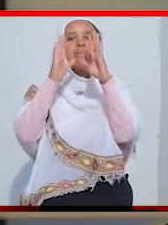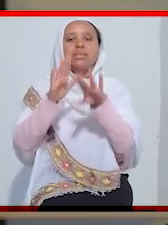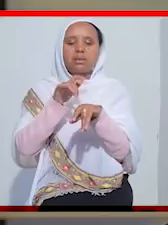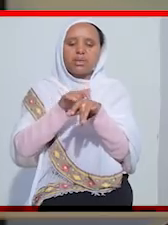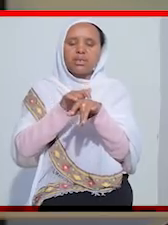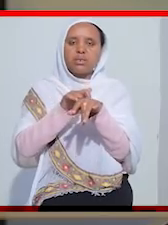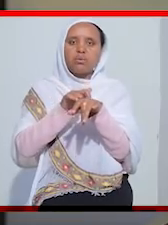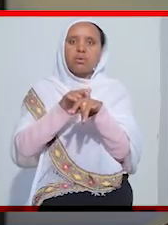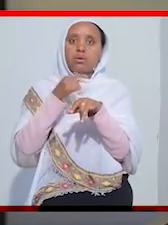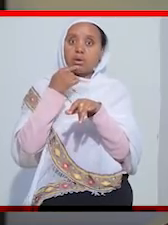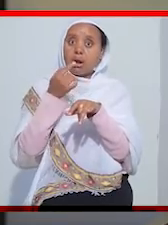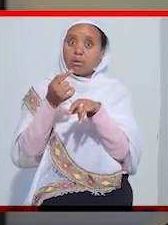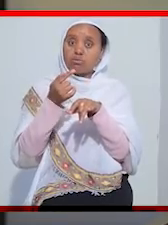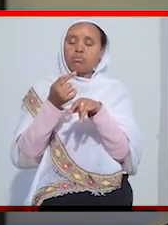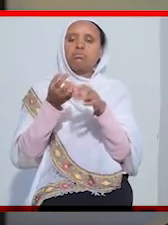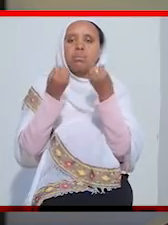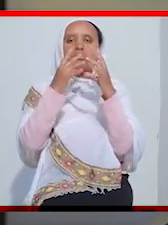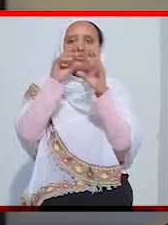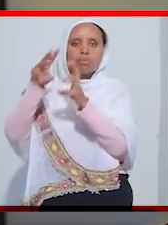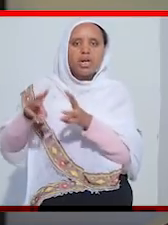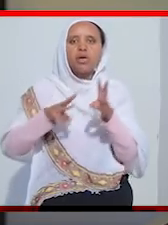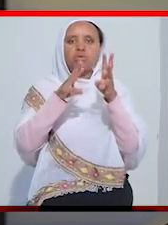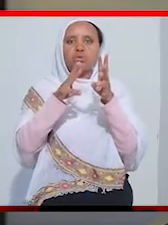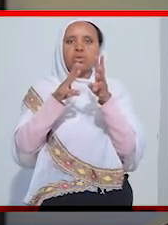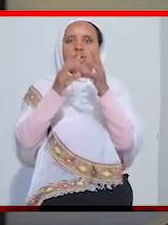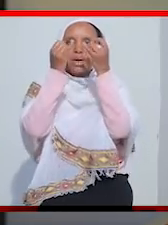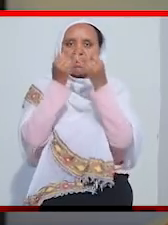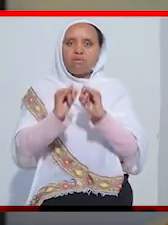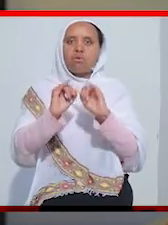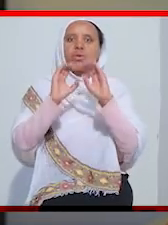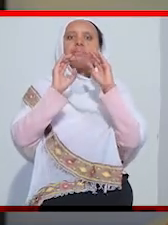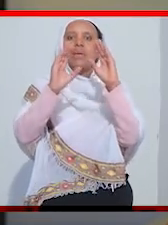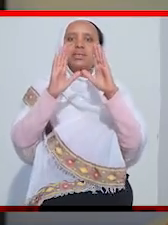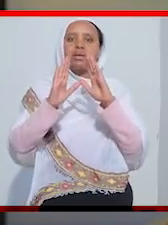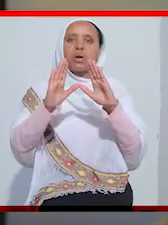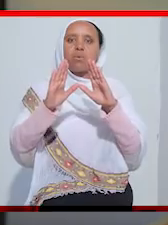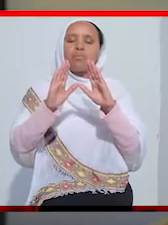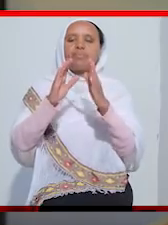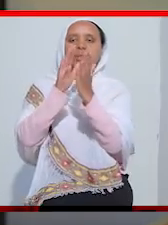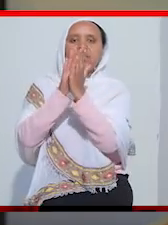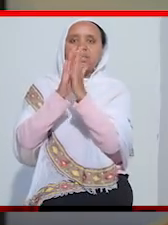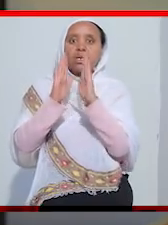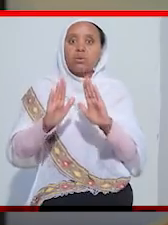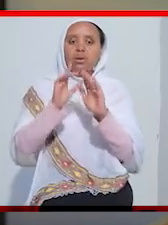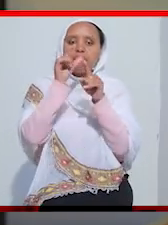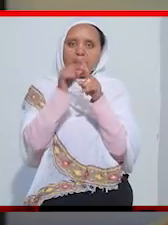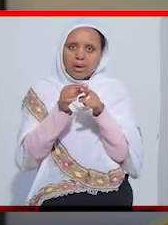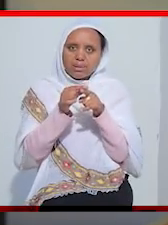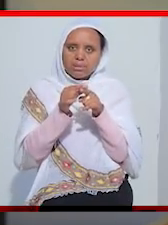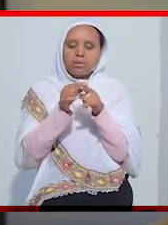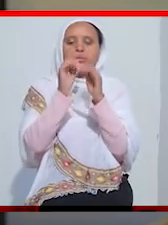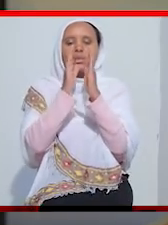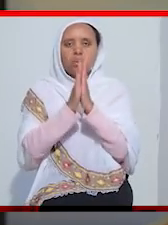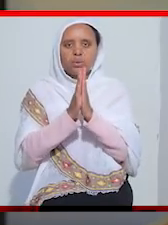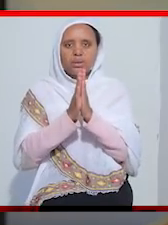ጸሎቱን የሚናገርበት የሚያስተምርበት ጊዜውን እንዳላችሁት በብዙ መንገዶች የሚከፍለው የሚያስተምረው